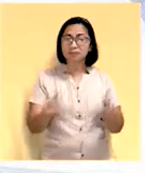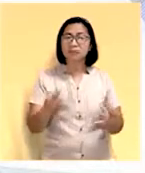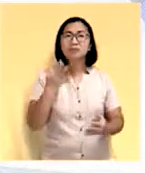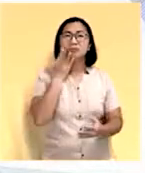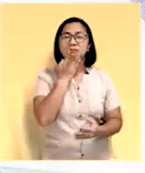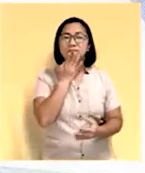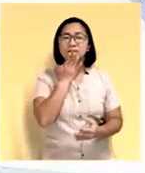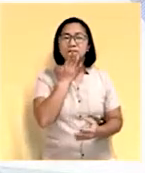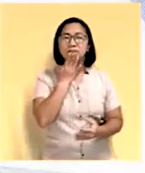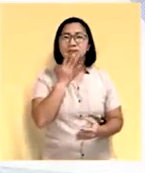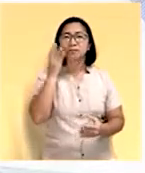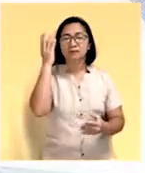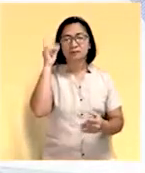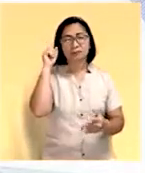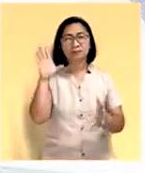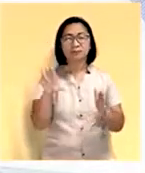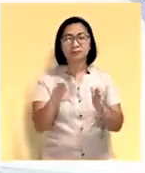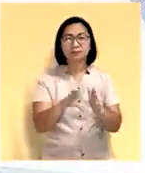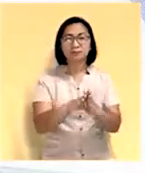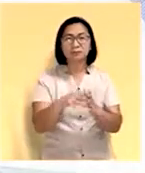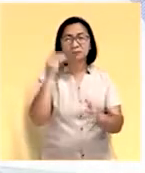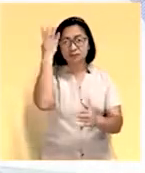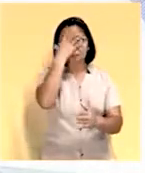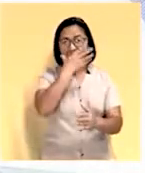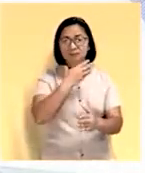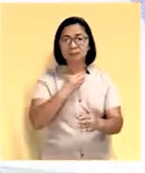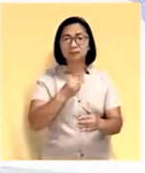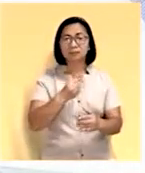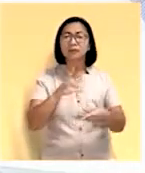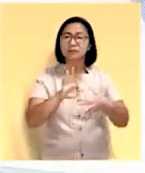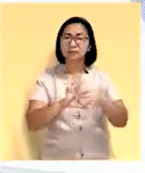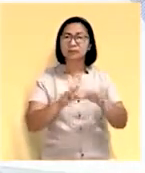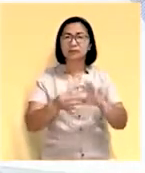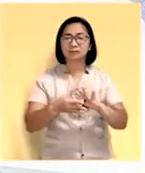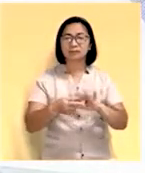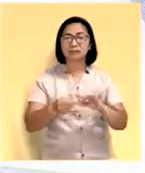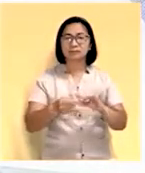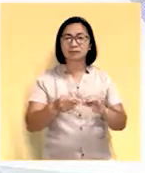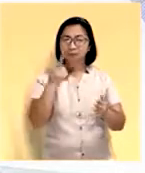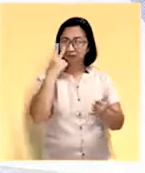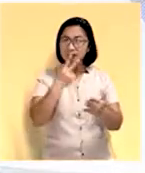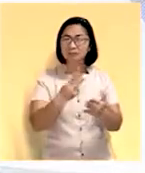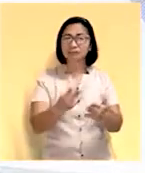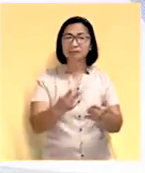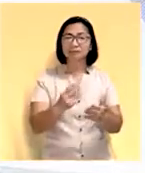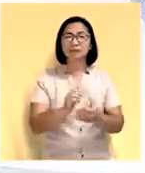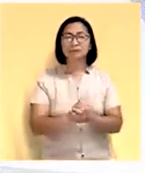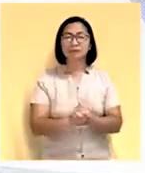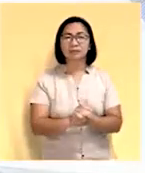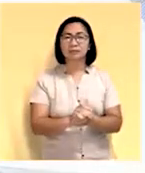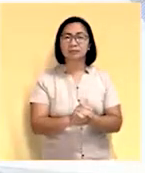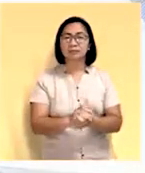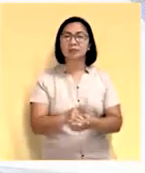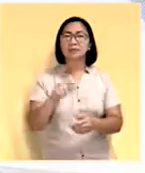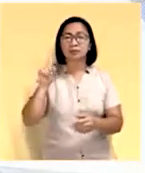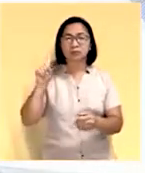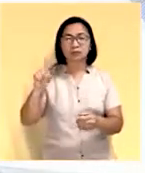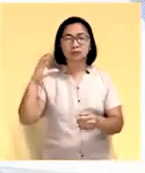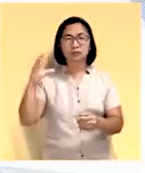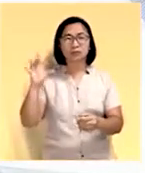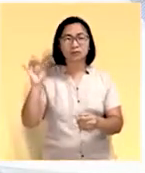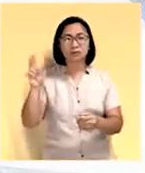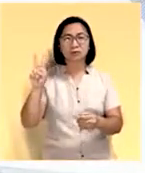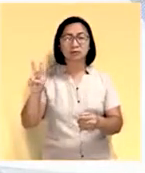daming makukulay na larawan at ang gaganda ng mga kwento. Tignan mo! Ito ay